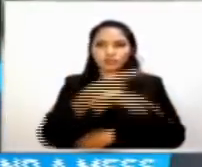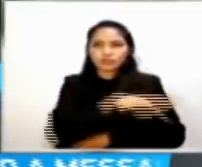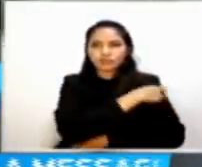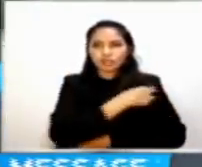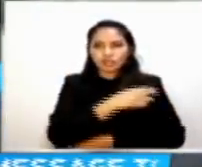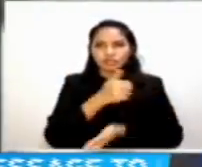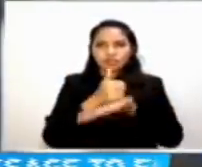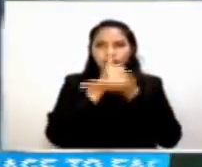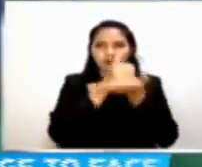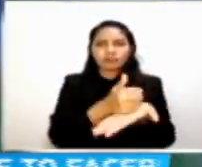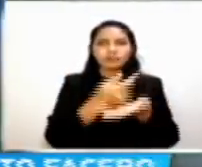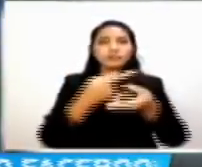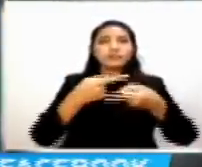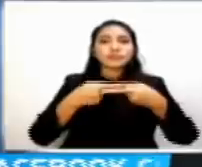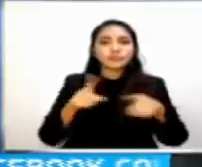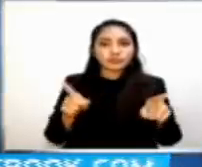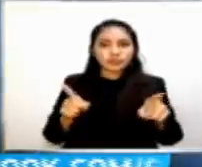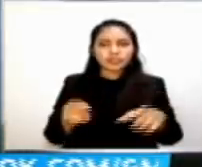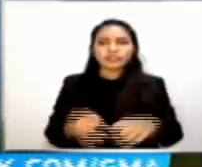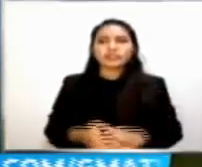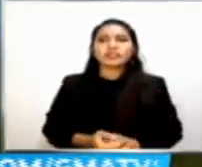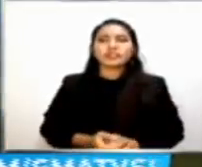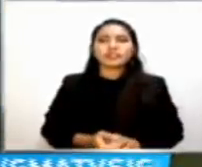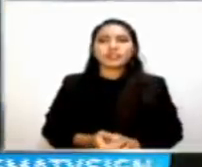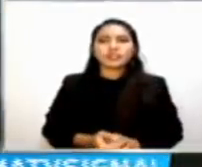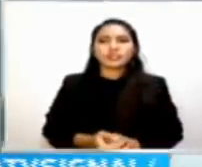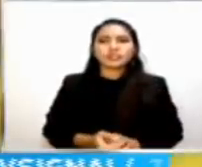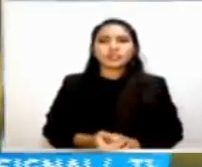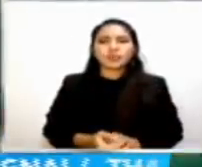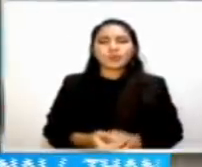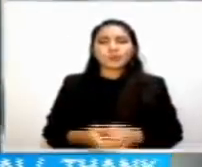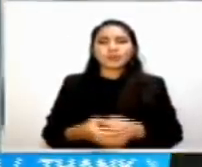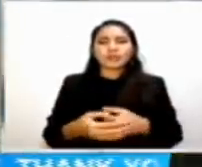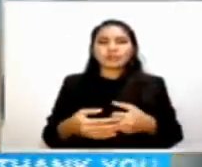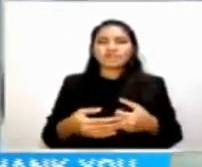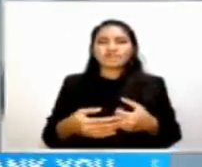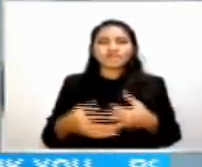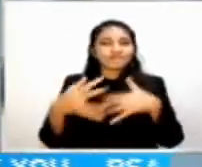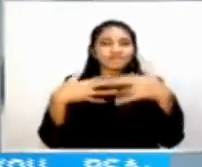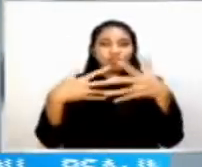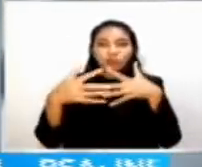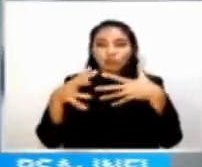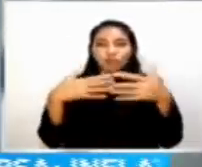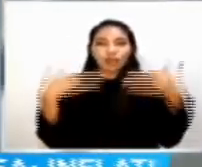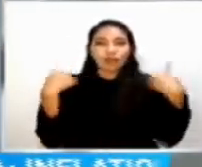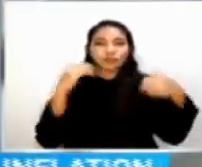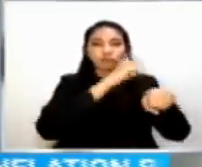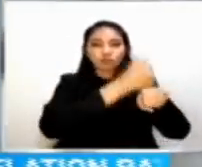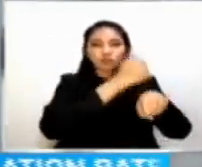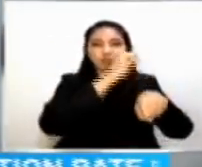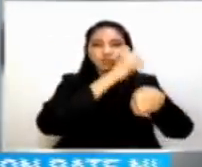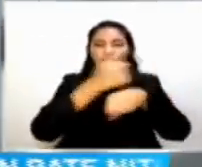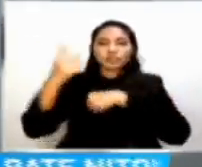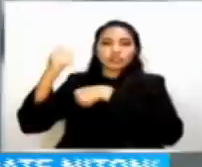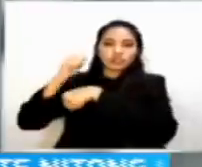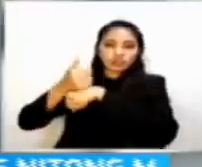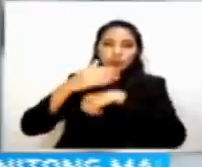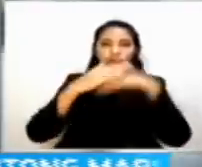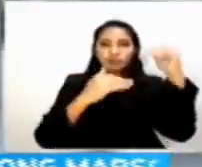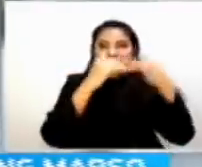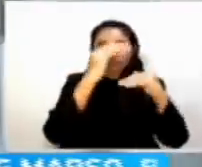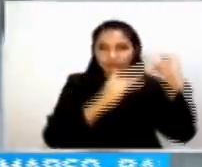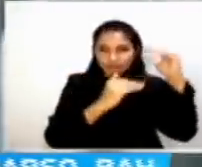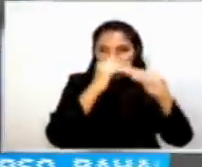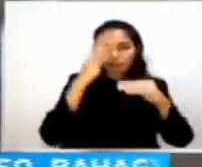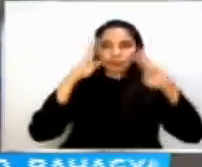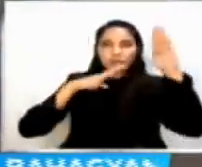meron tayong physical expansion, ang problema po natin ay sino ang magmaman o sino